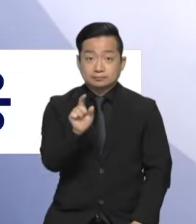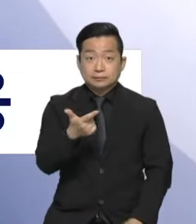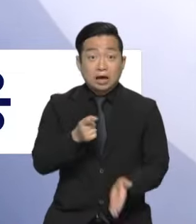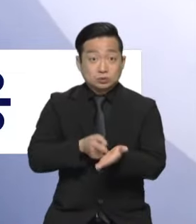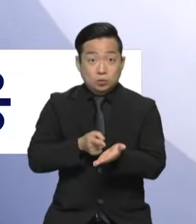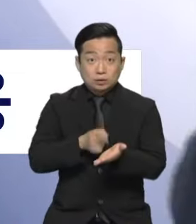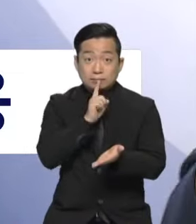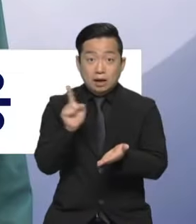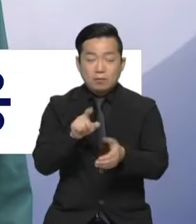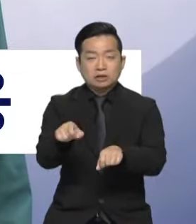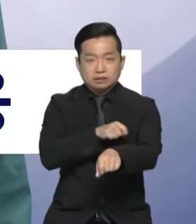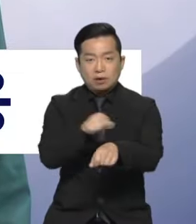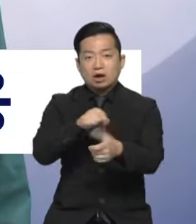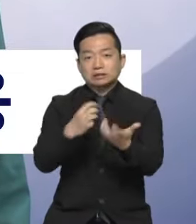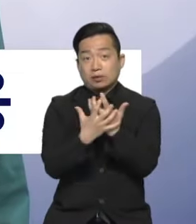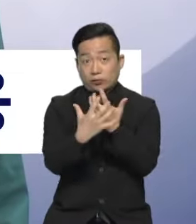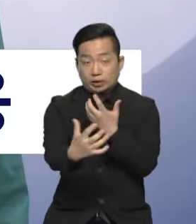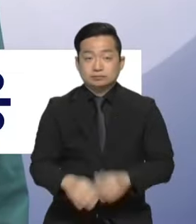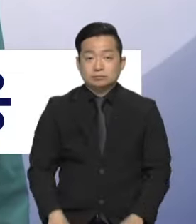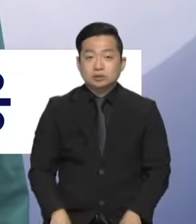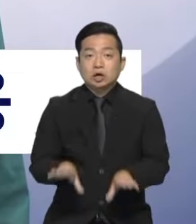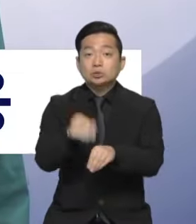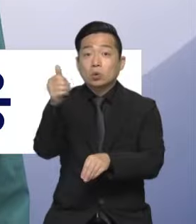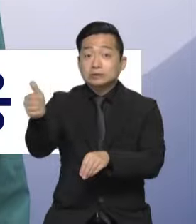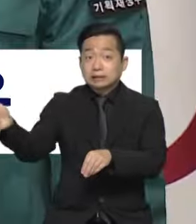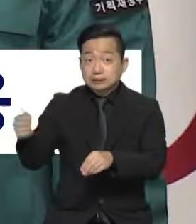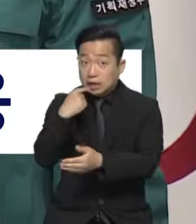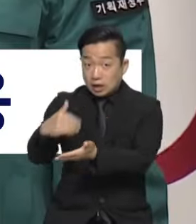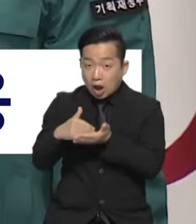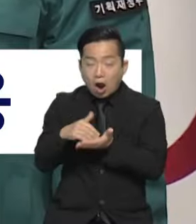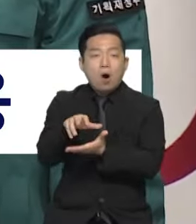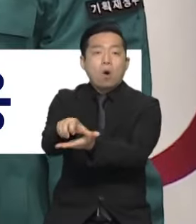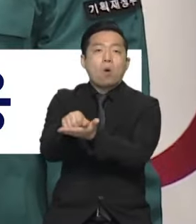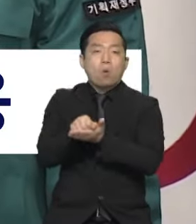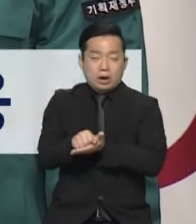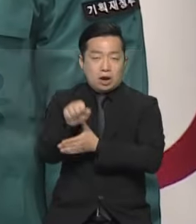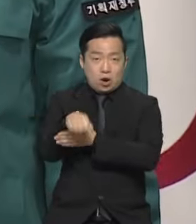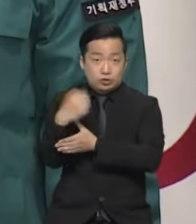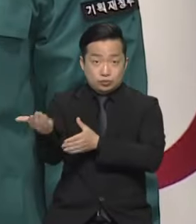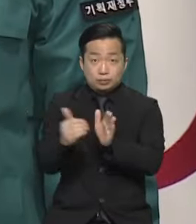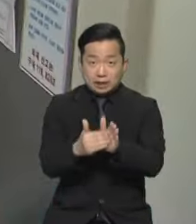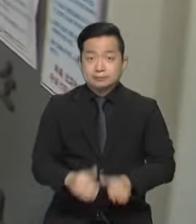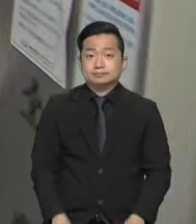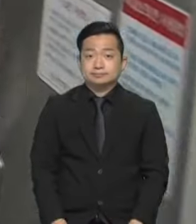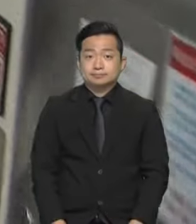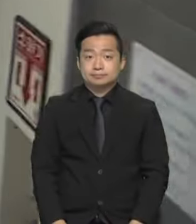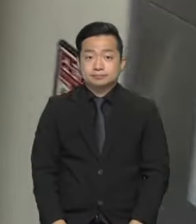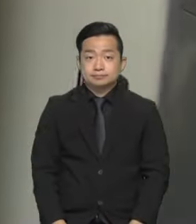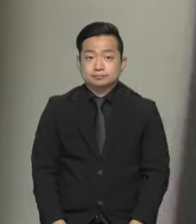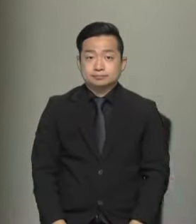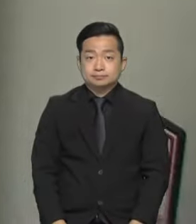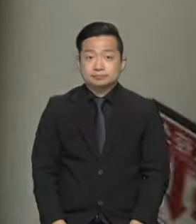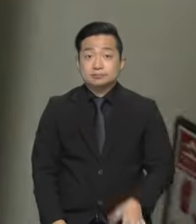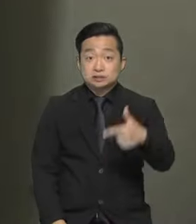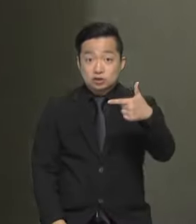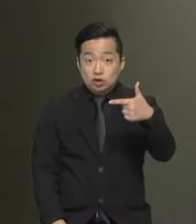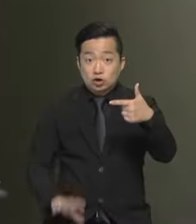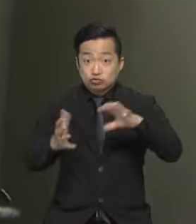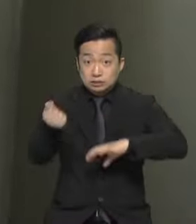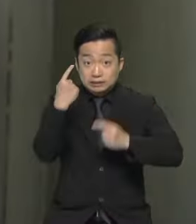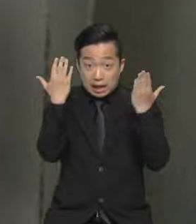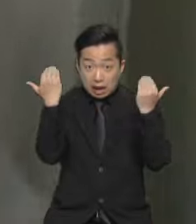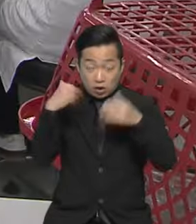국무총리가 특별 기자회견에 나서 총장들의 건의를 수용하겠다고 밝혔습니다. 건의문을 낸 6개 국립대학을